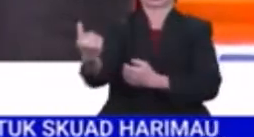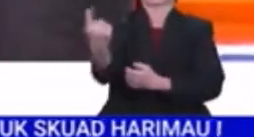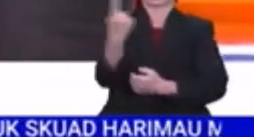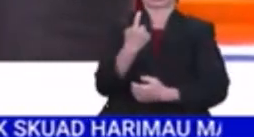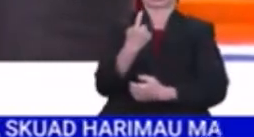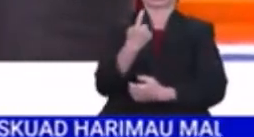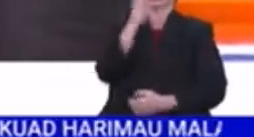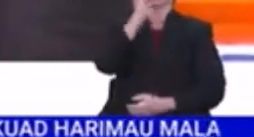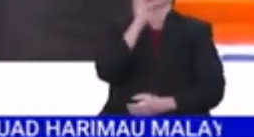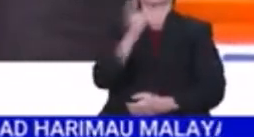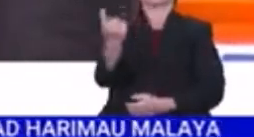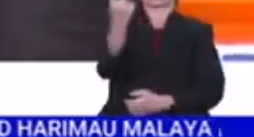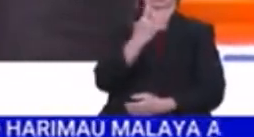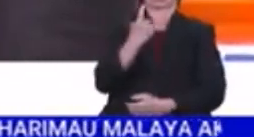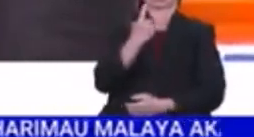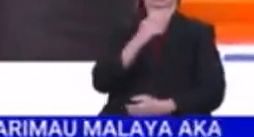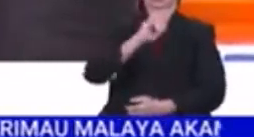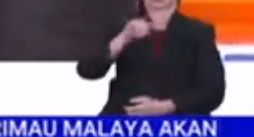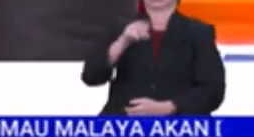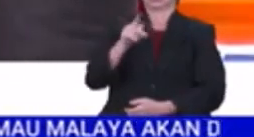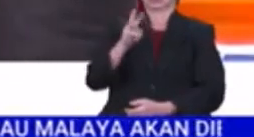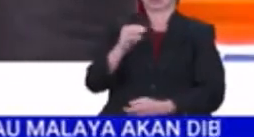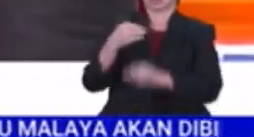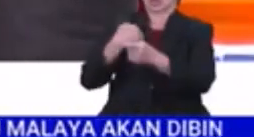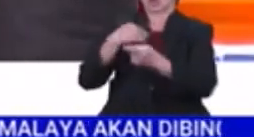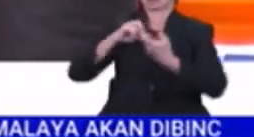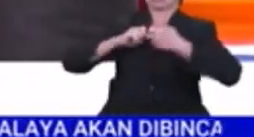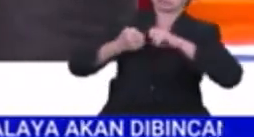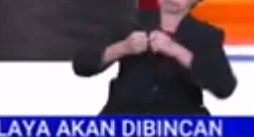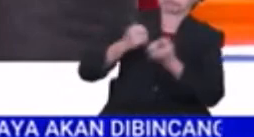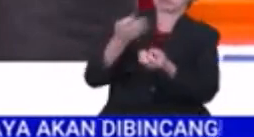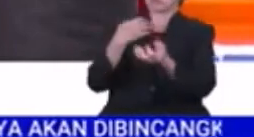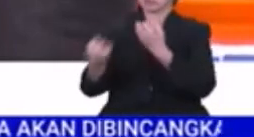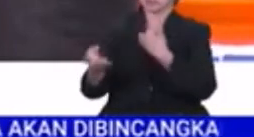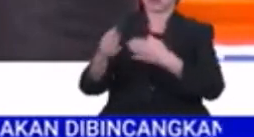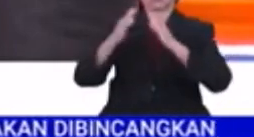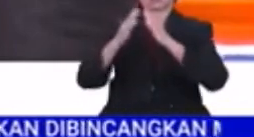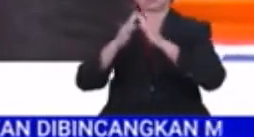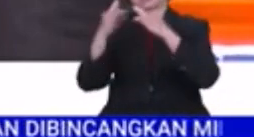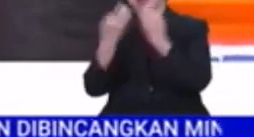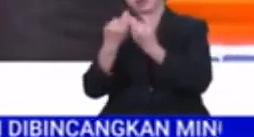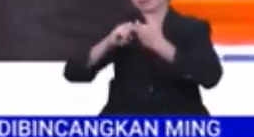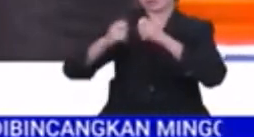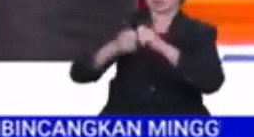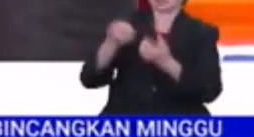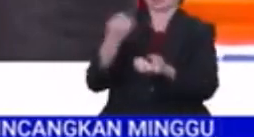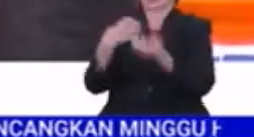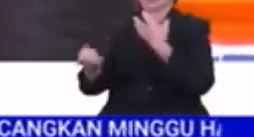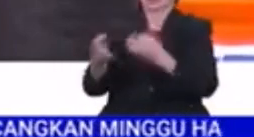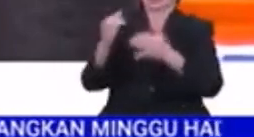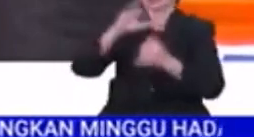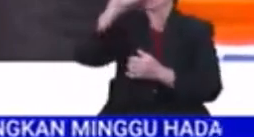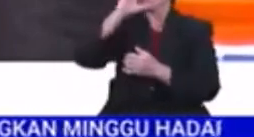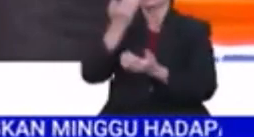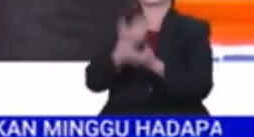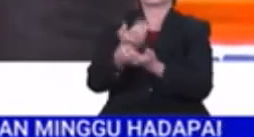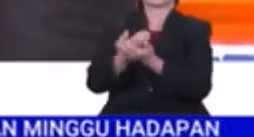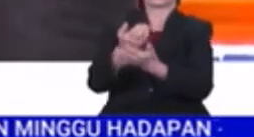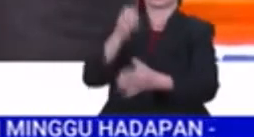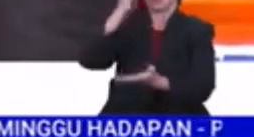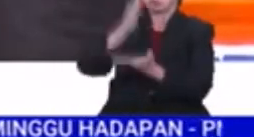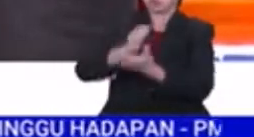datang kepada kementerian kita ya mereka ini mempunyai masalah rumah tangga mereka ini mau Nyai masalah nak cari pendapatan